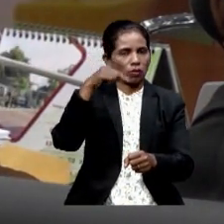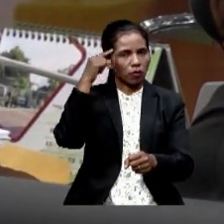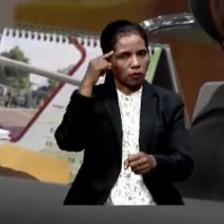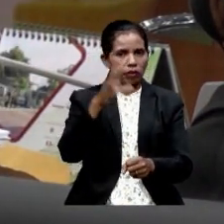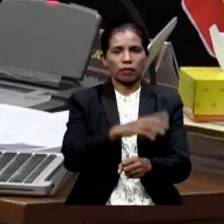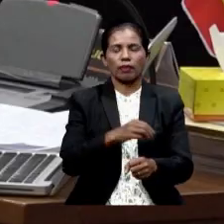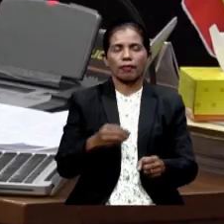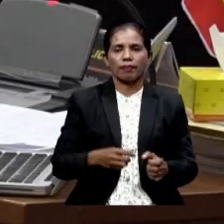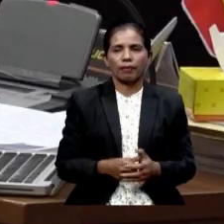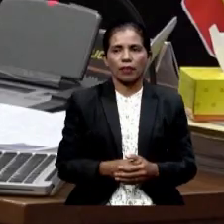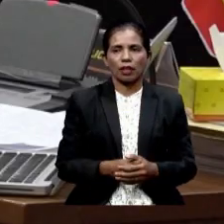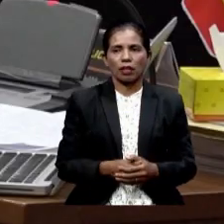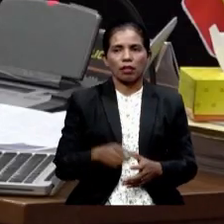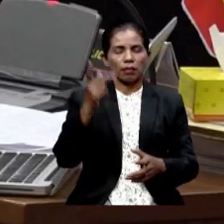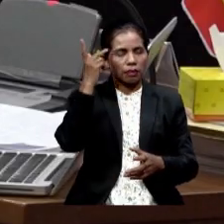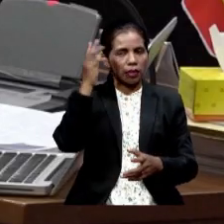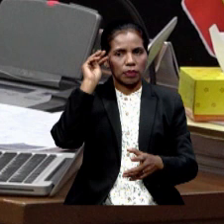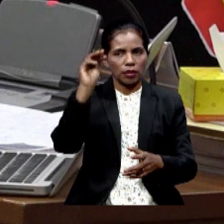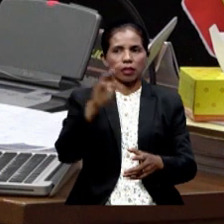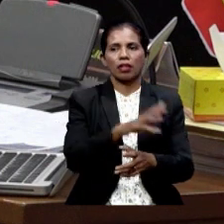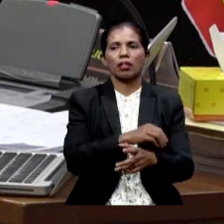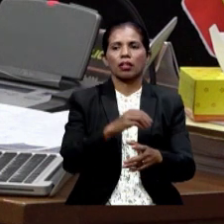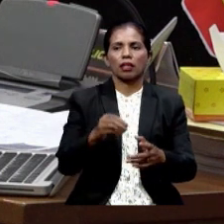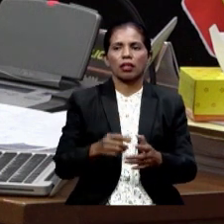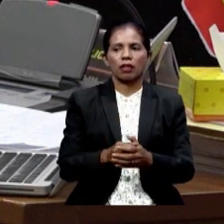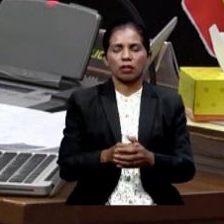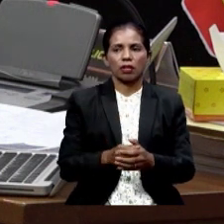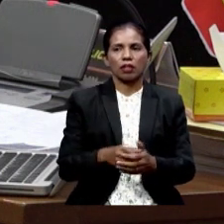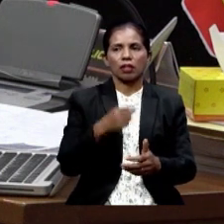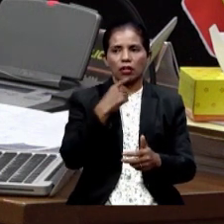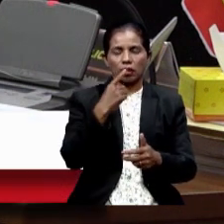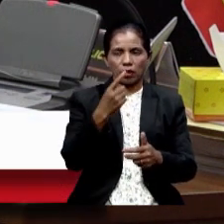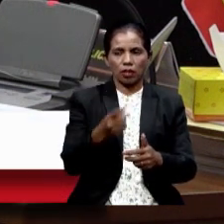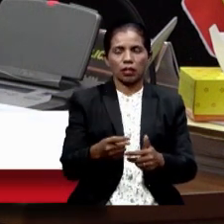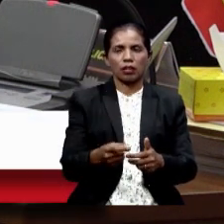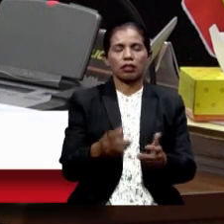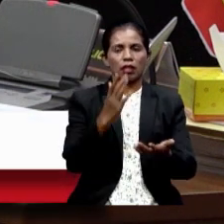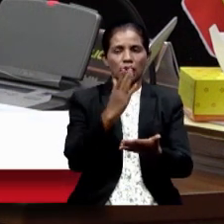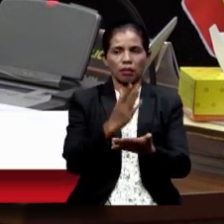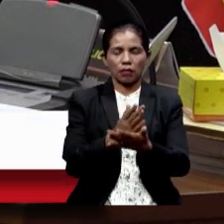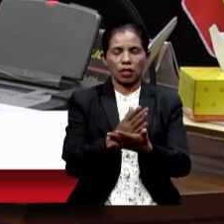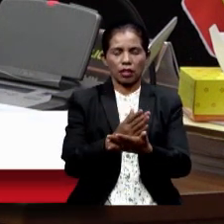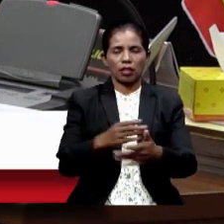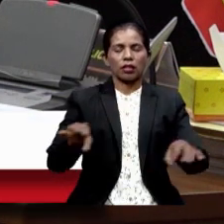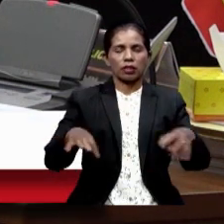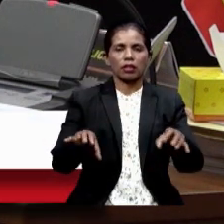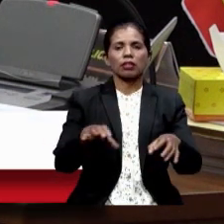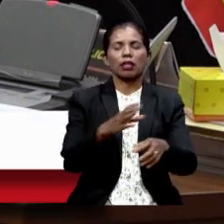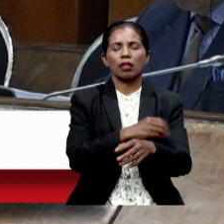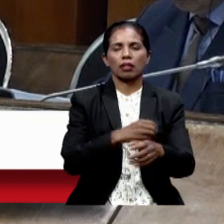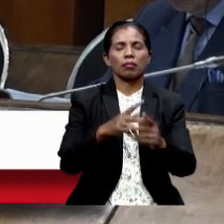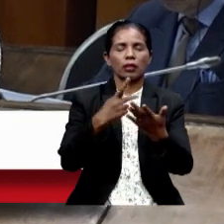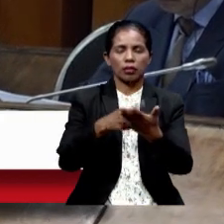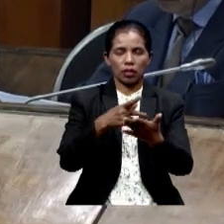nian. So primeiro ministro nia nia intervenção kata se haparas contrato barak ne be maka halo